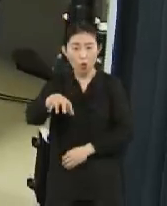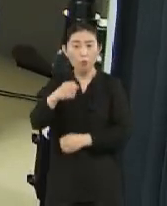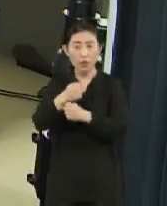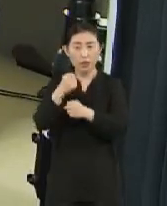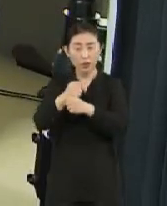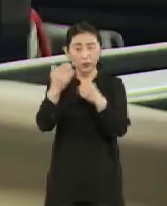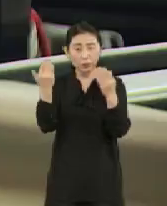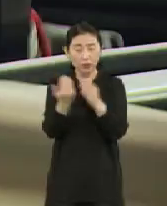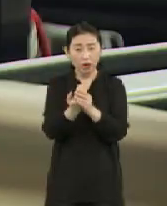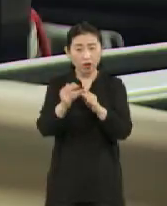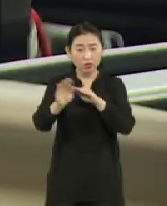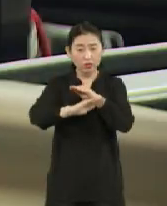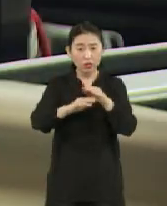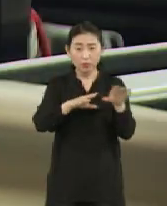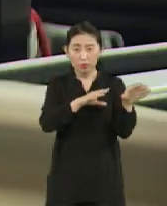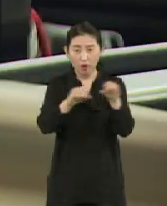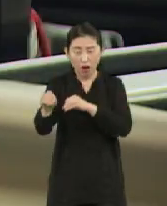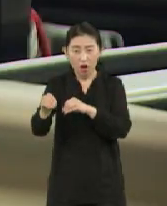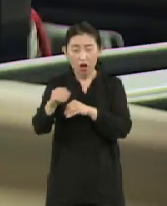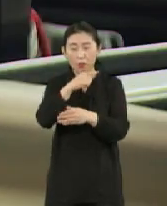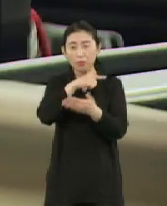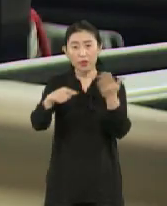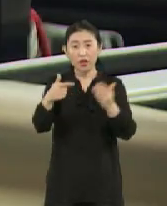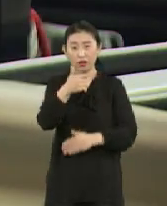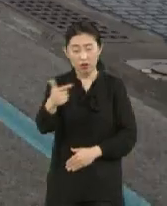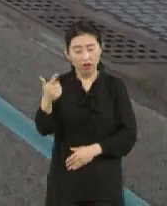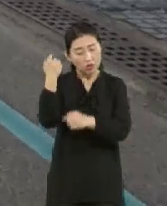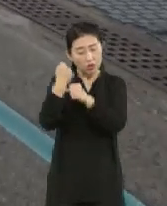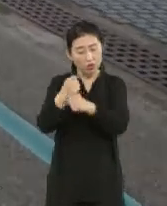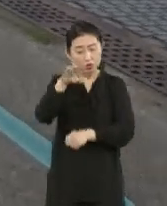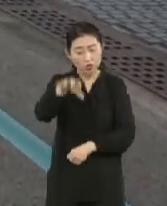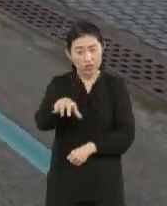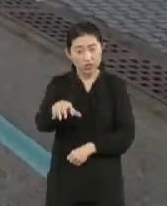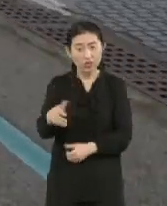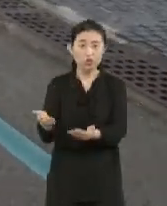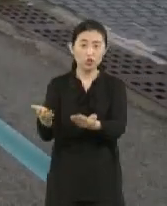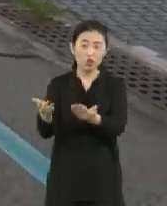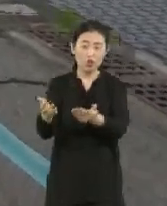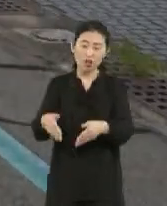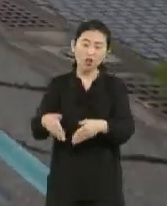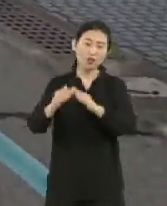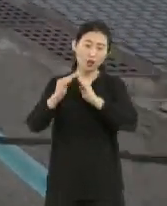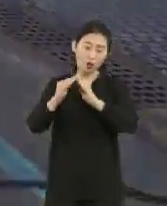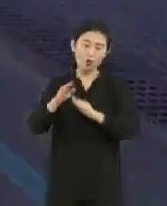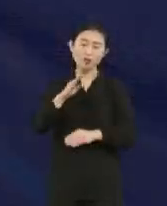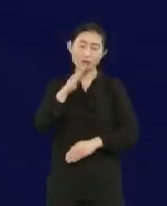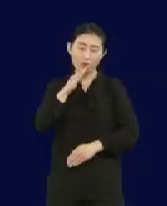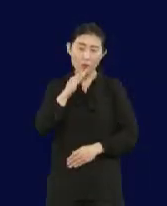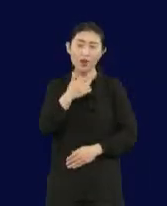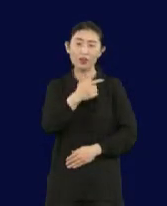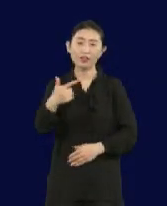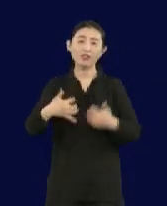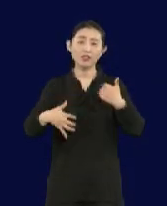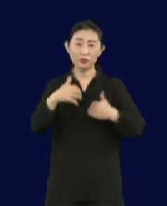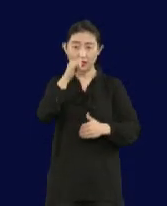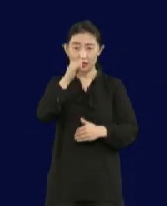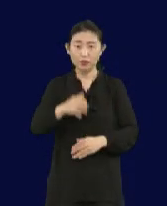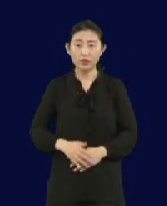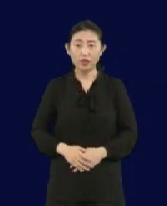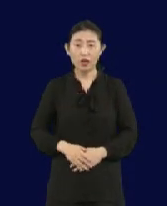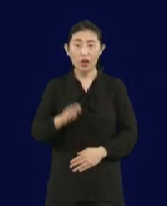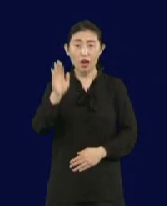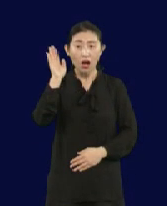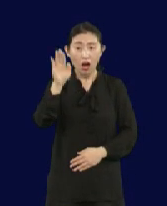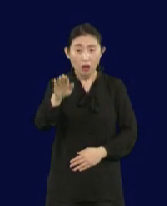완성차 생산이 중단될 경우 타격이 심각한 만큼 연구시설 유치 의미는 매우 큽니다. 이번 위기를 극복한다 해도